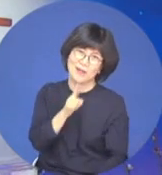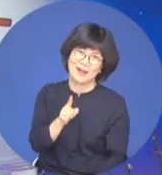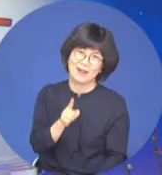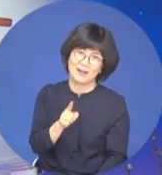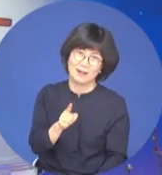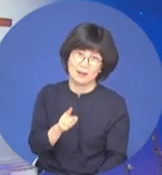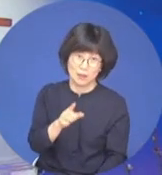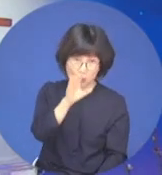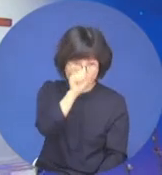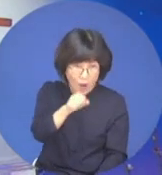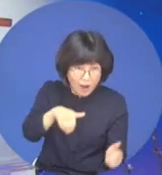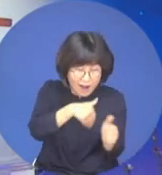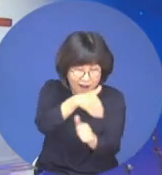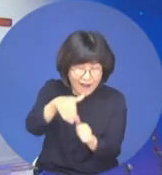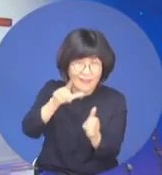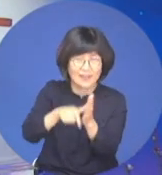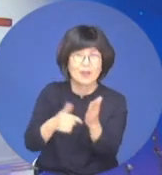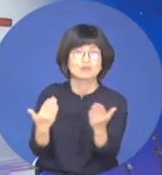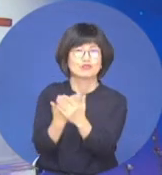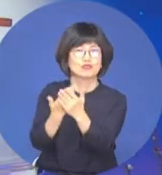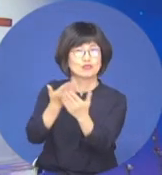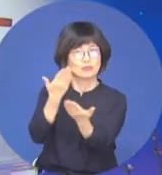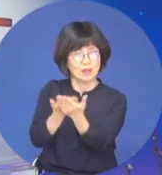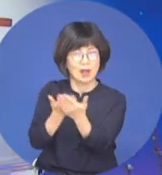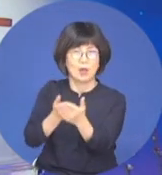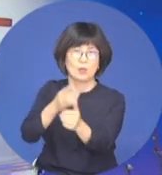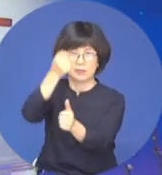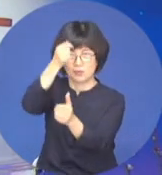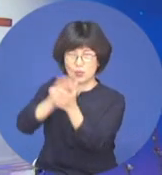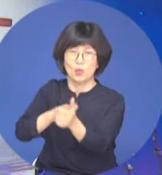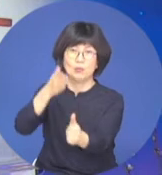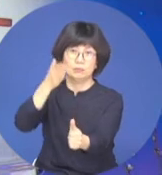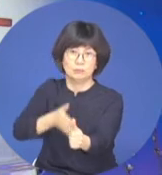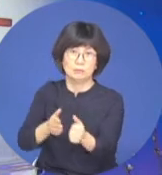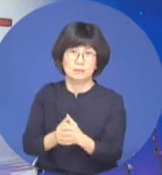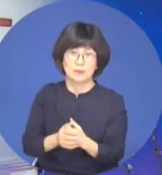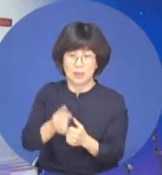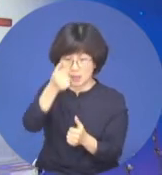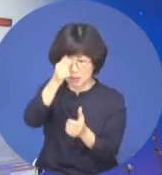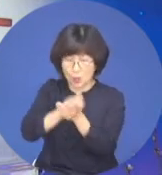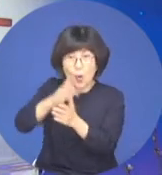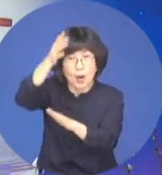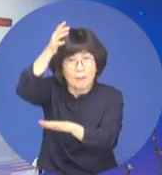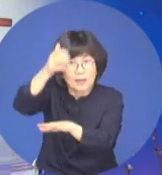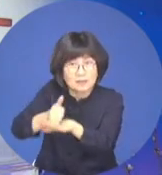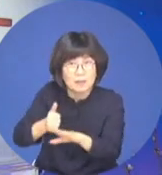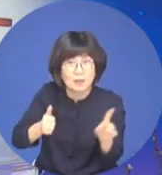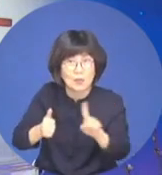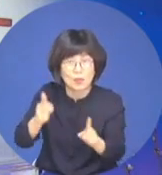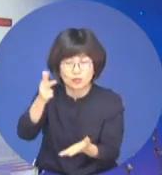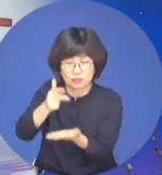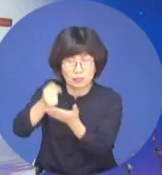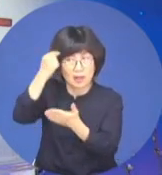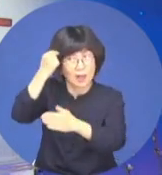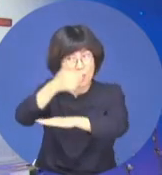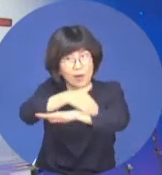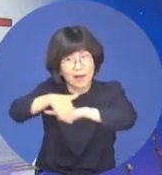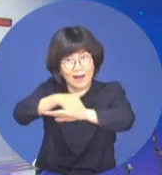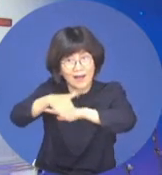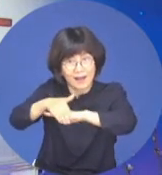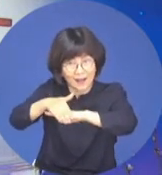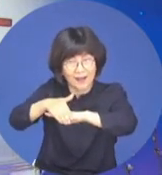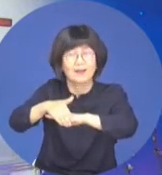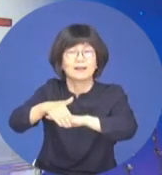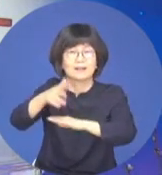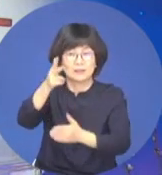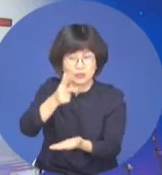기도하시길 바랍니다. 그리고 여러분, 기도의 마지막이 무엇입니까? 주여, 주님께서 계획하신 우리 가정을 향한 주님의 계획,